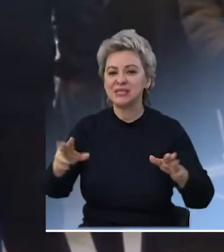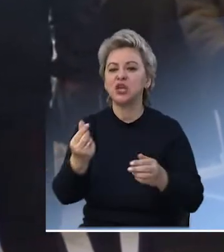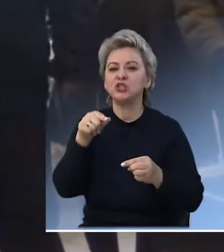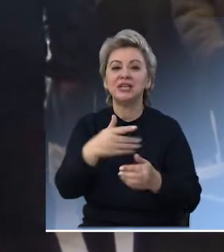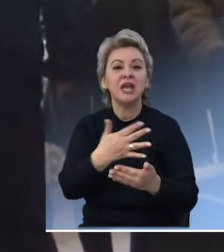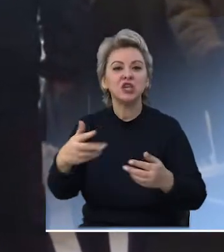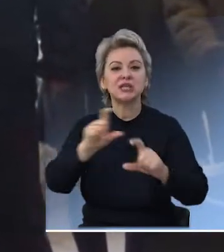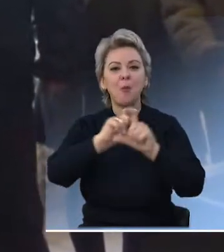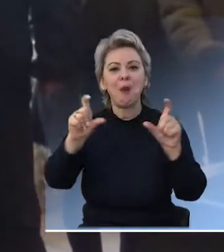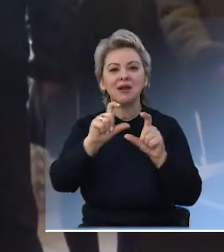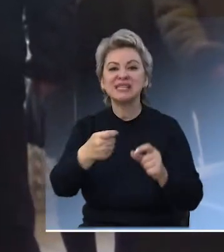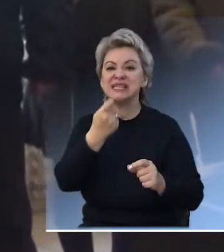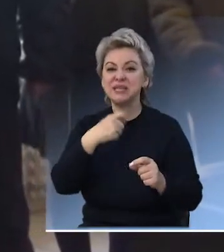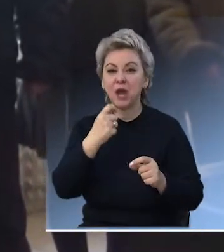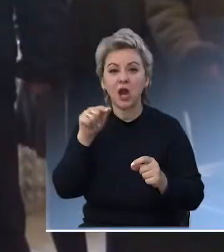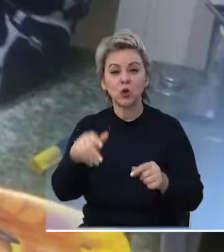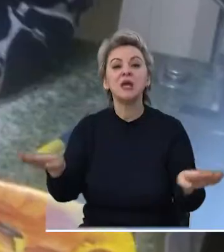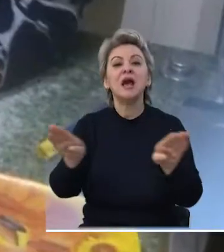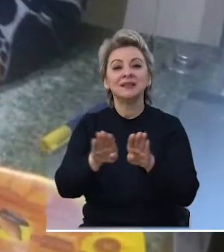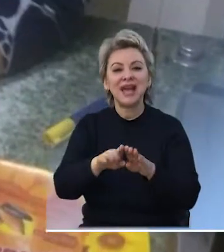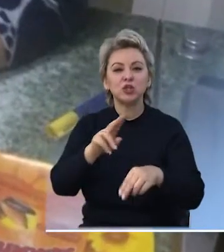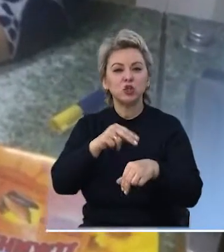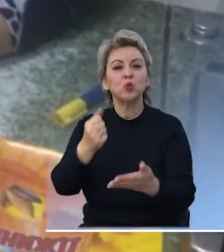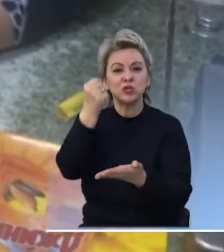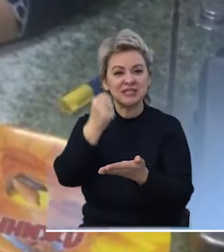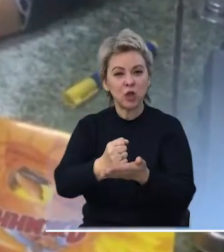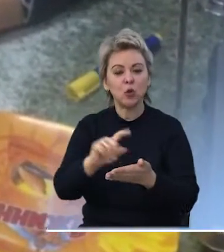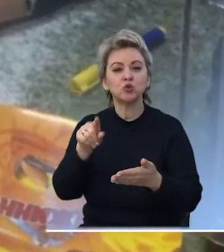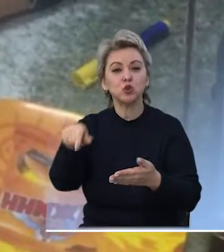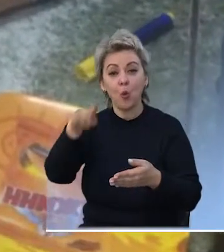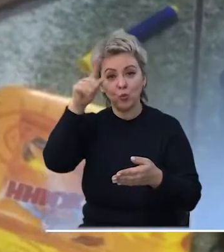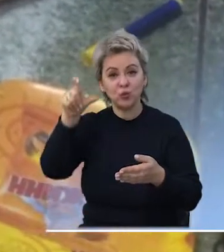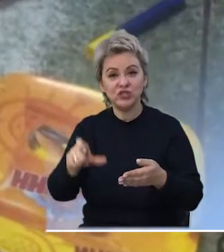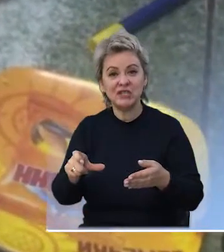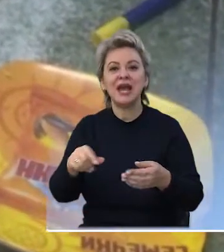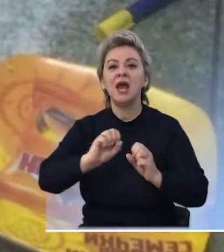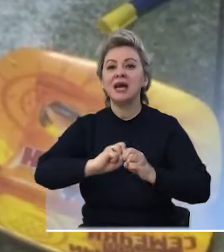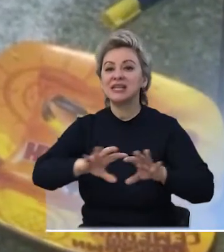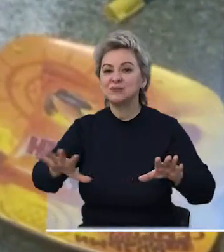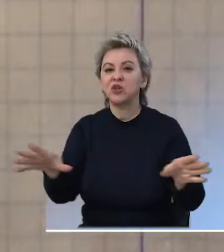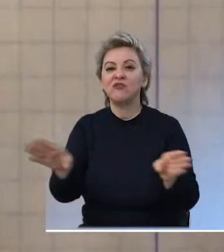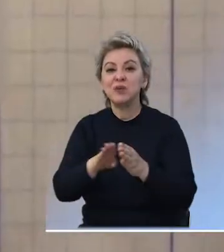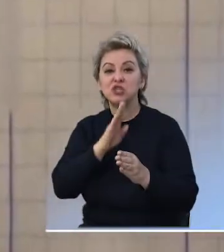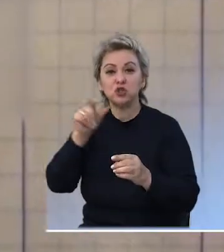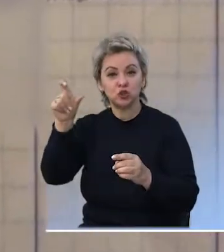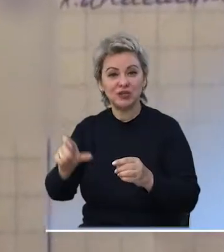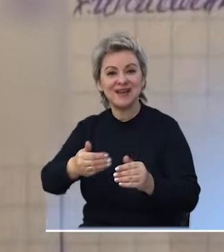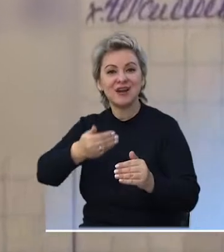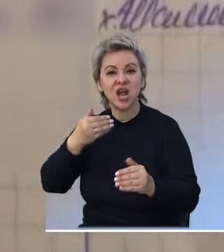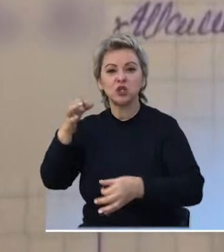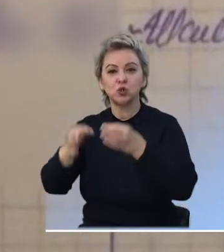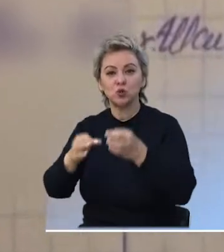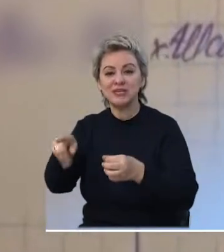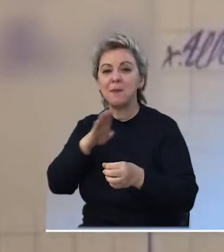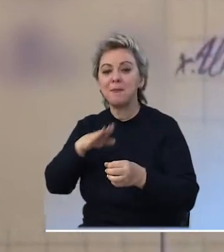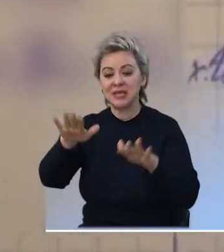фальшивых денег в нескольких магазинах Семикаракорска. Также полицейскими было установлено, что мужчина сбывал купюры с 35-летней